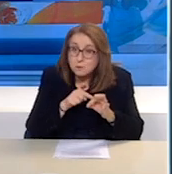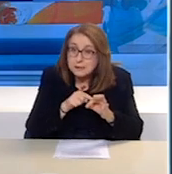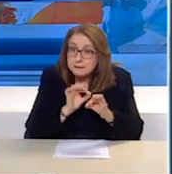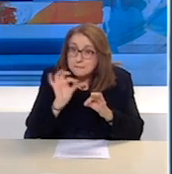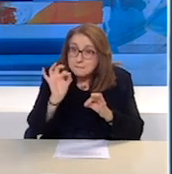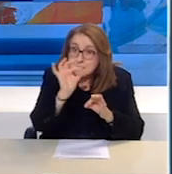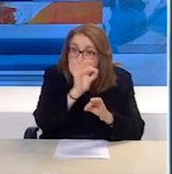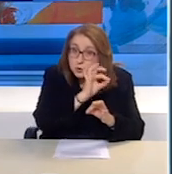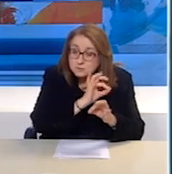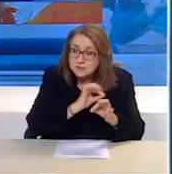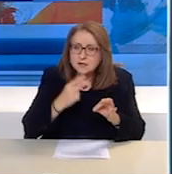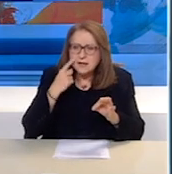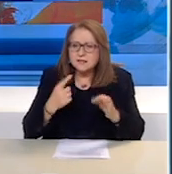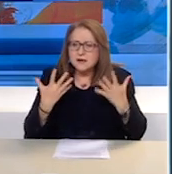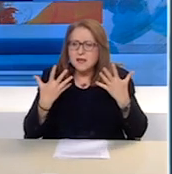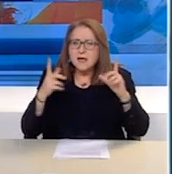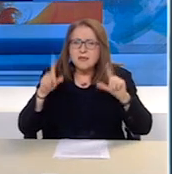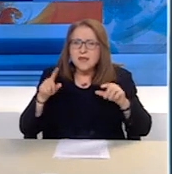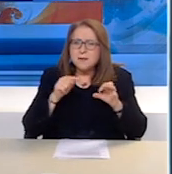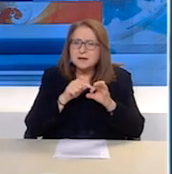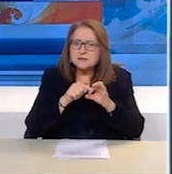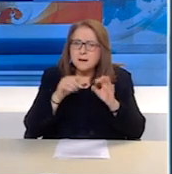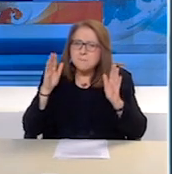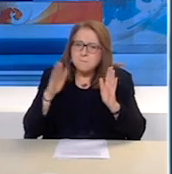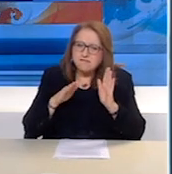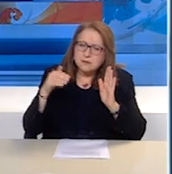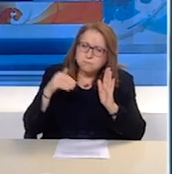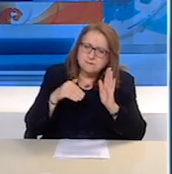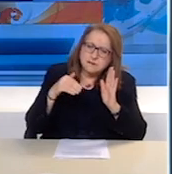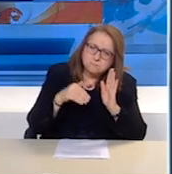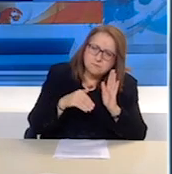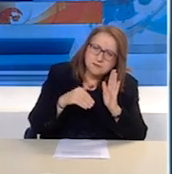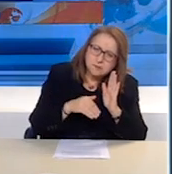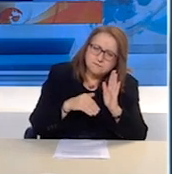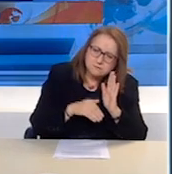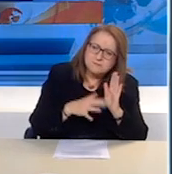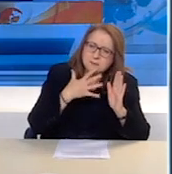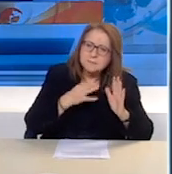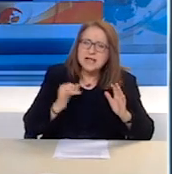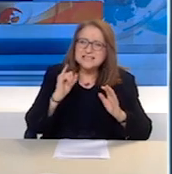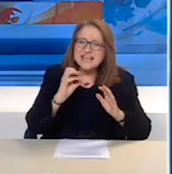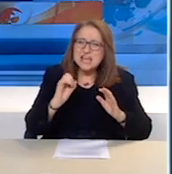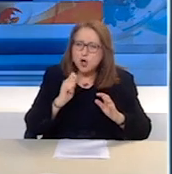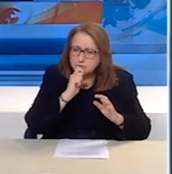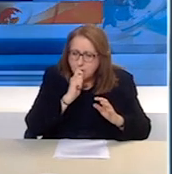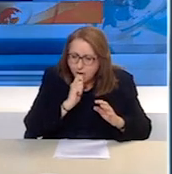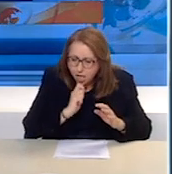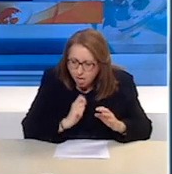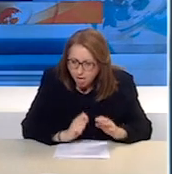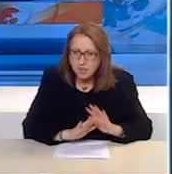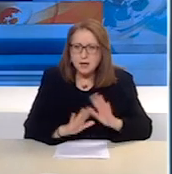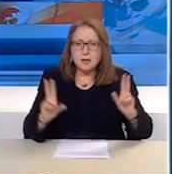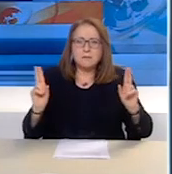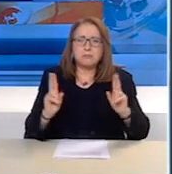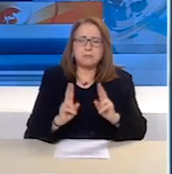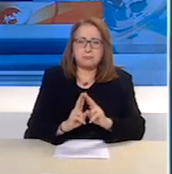να μεταδοθεί ο ιός, και είδαν ότι μετά τις 10 μέρες αυτό πέφτει σε πάρα πάρα πολύ σημαντικό βαθμό. Και γι' αυτό οι οδηγίες που δίνουμε και προσαρμόζονται